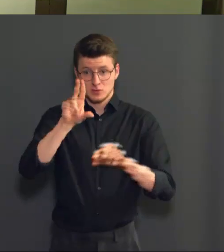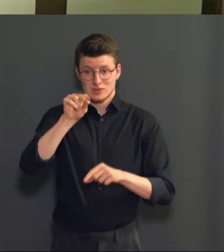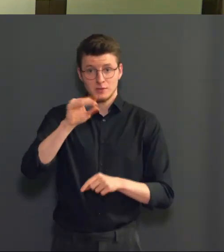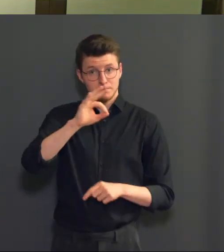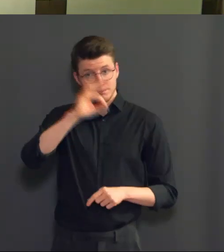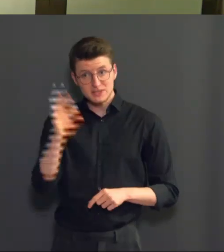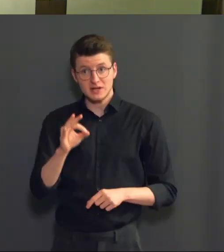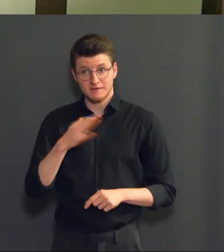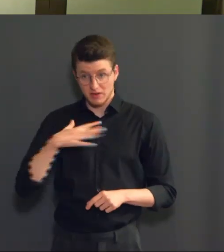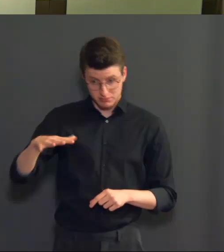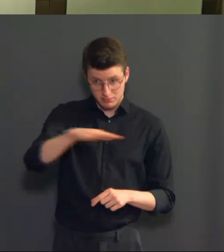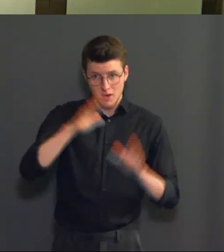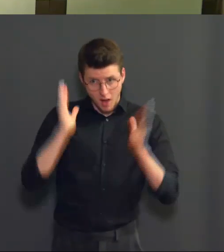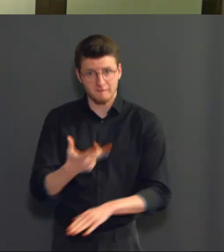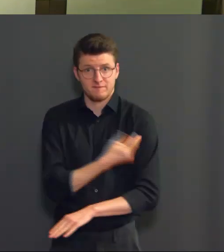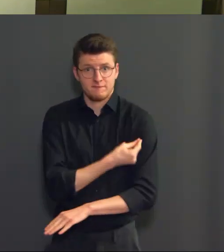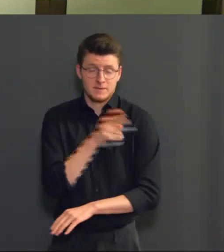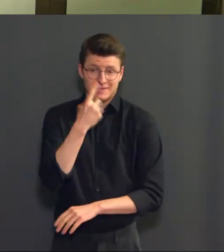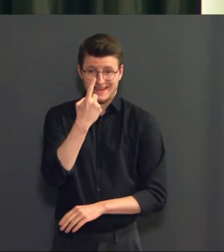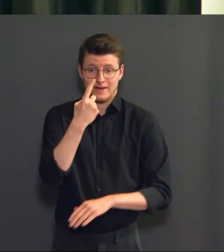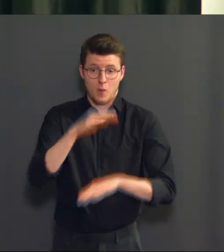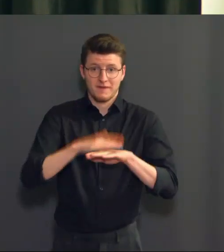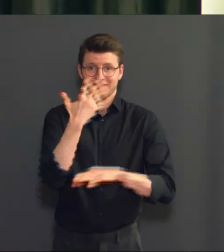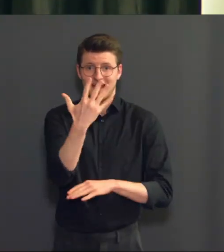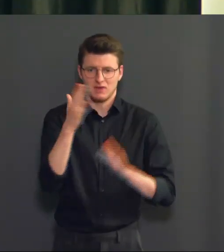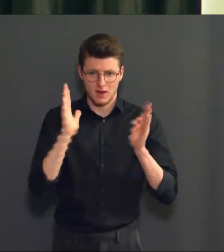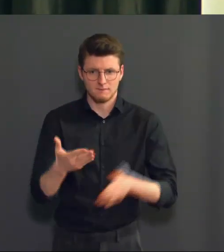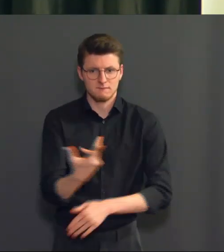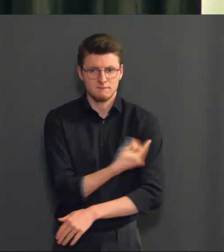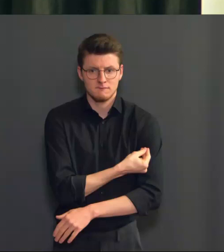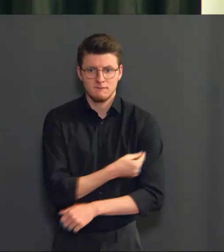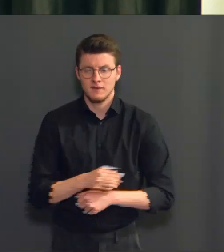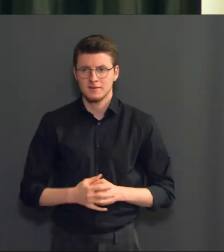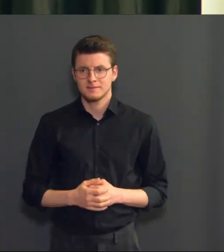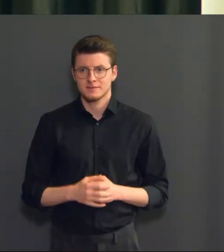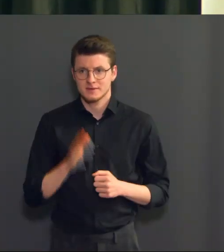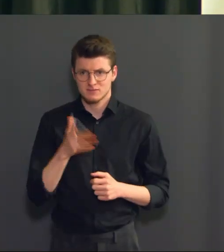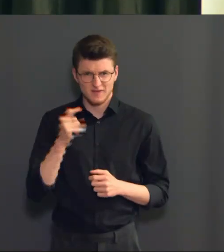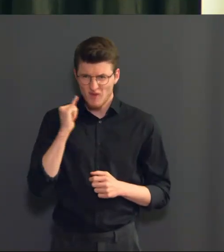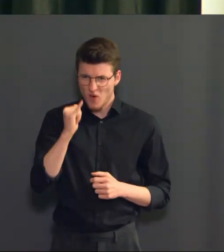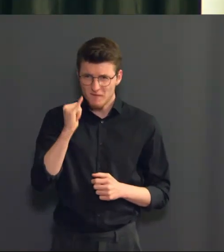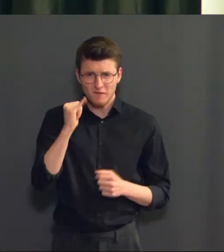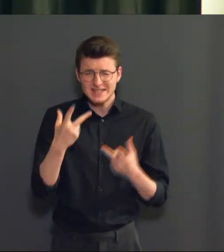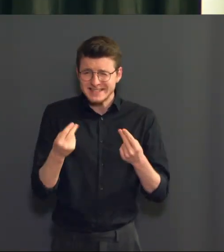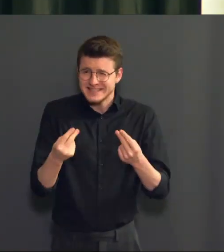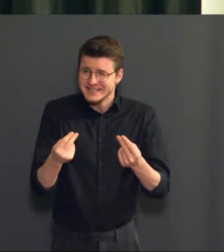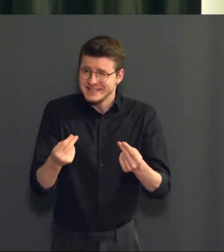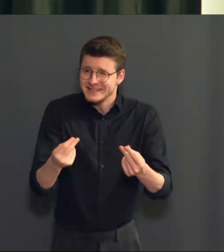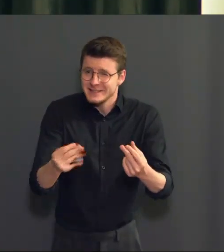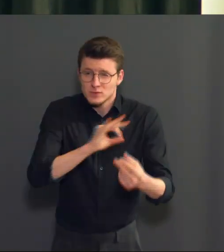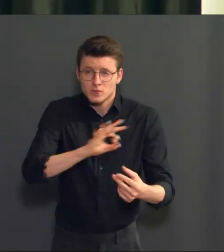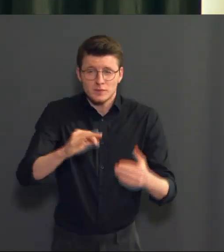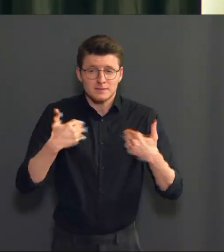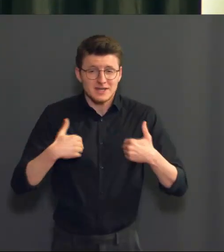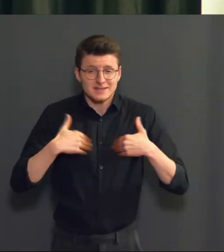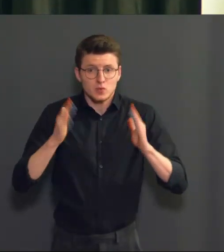gevaccineerd. We hebben nog een weg te gaan voordat we een voldoende hoge vaccinatiegraad hebben bereikt.